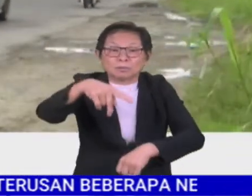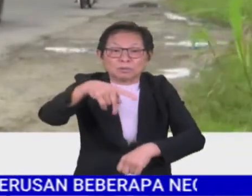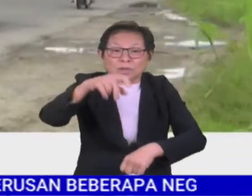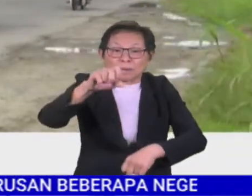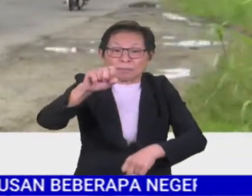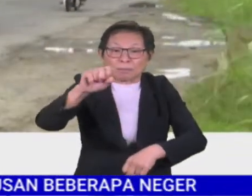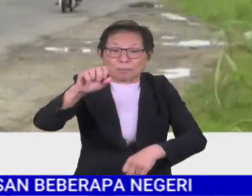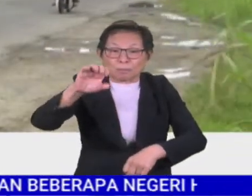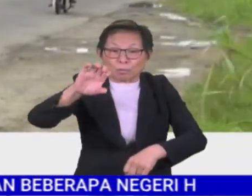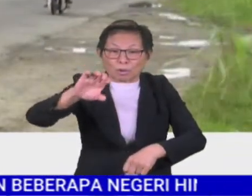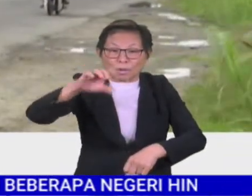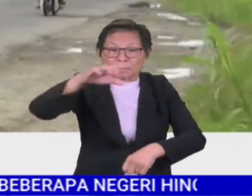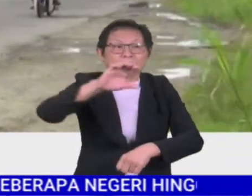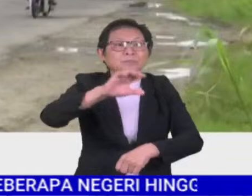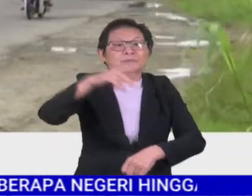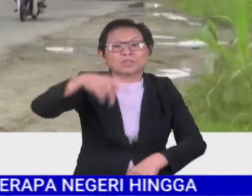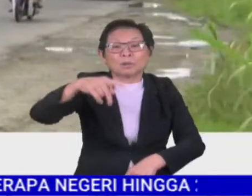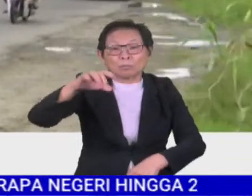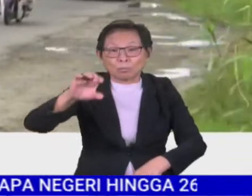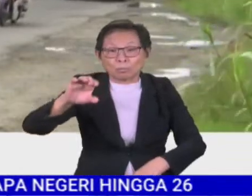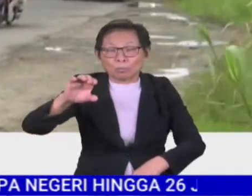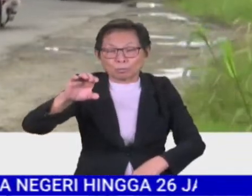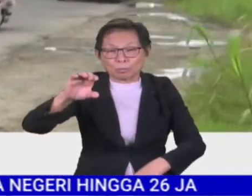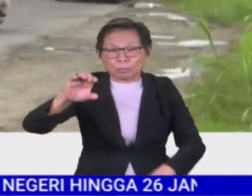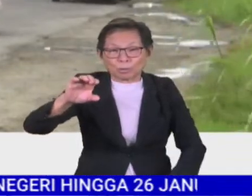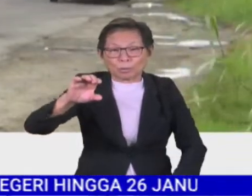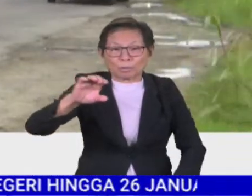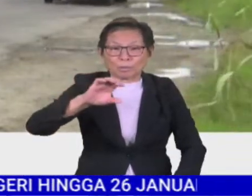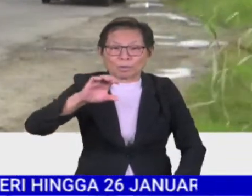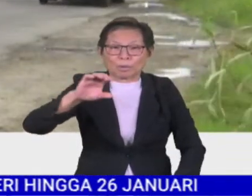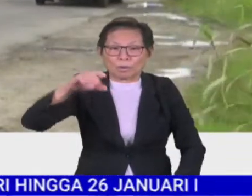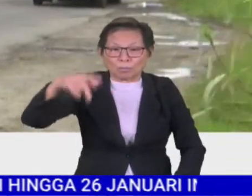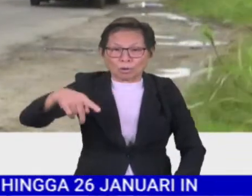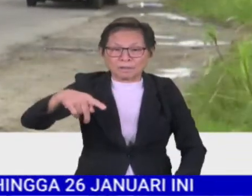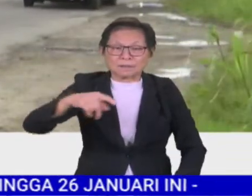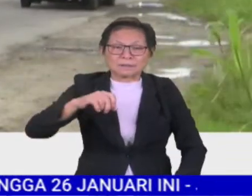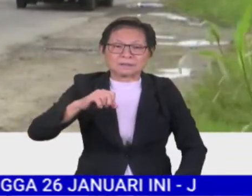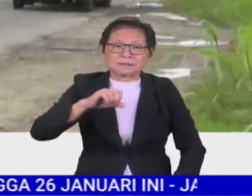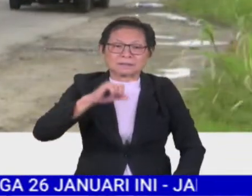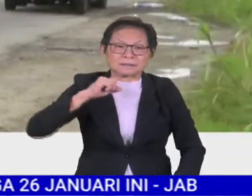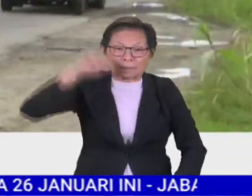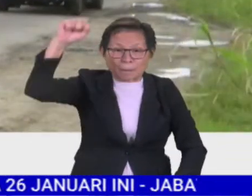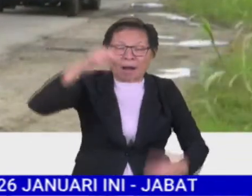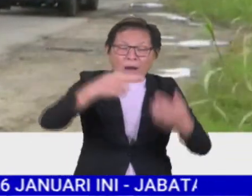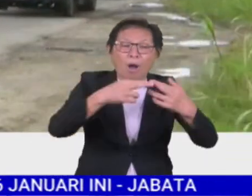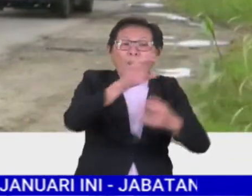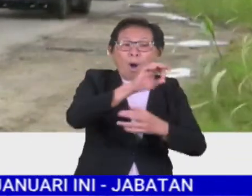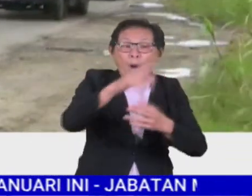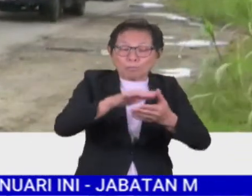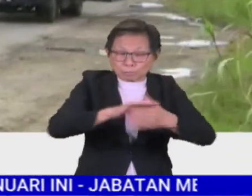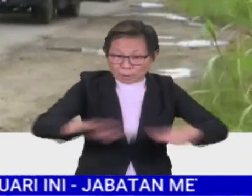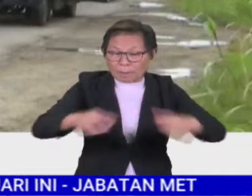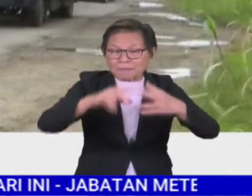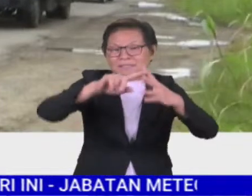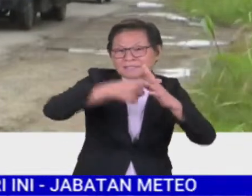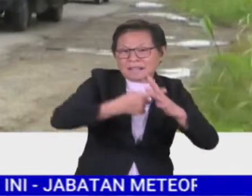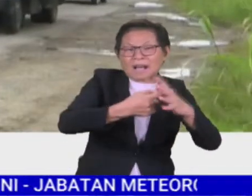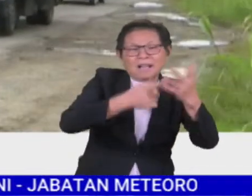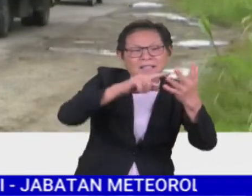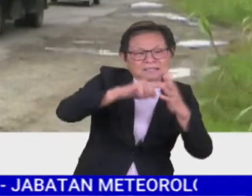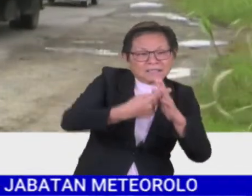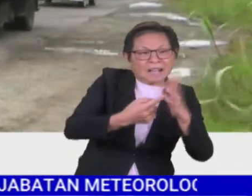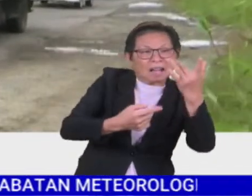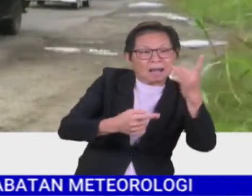Abdullah menegaskan dalam sidang media of selamat ke-19 yang dilancarkan oleh phb di RM bermula 18